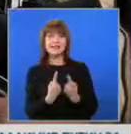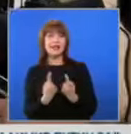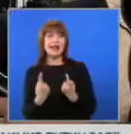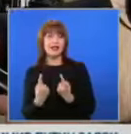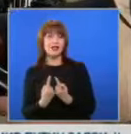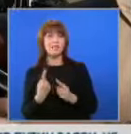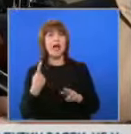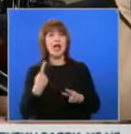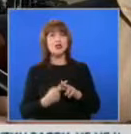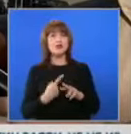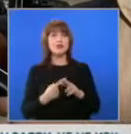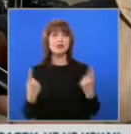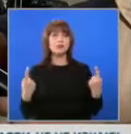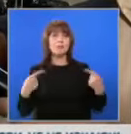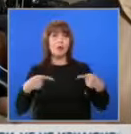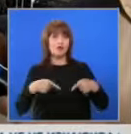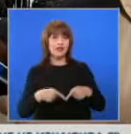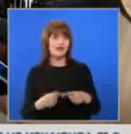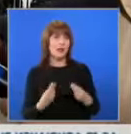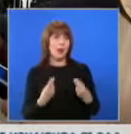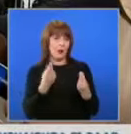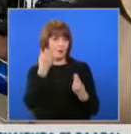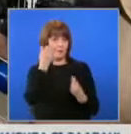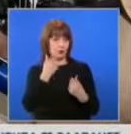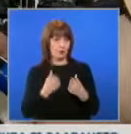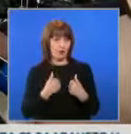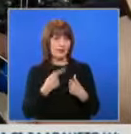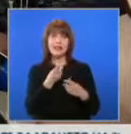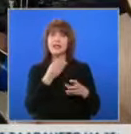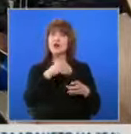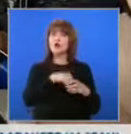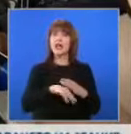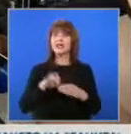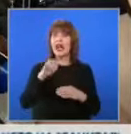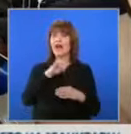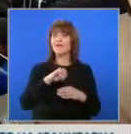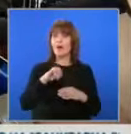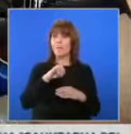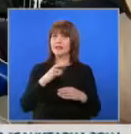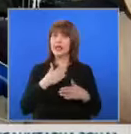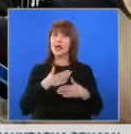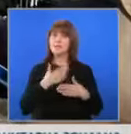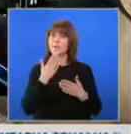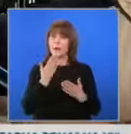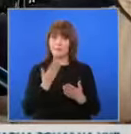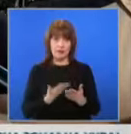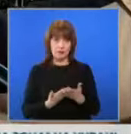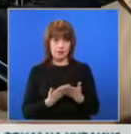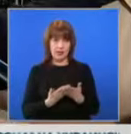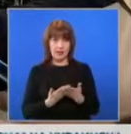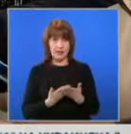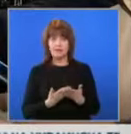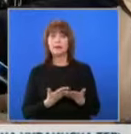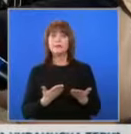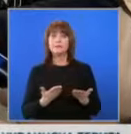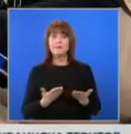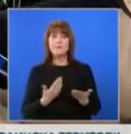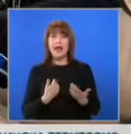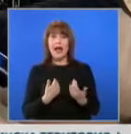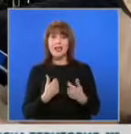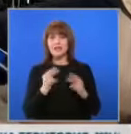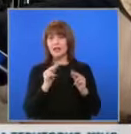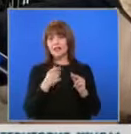са теоретично по-добре от нас, тъй като са участват на европейско първенство. И имахме предложение от силни страни, но аз го